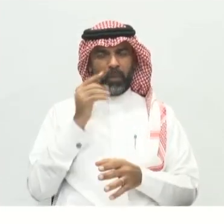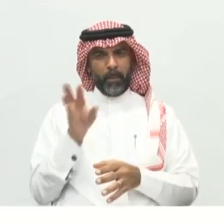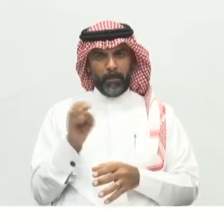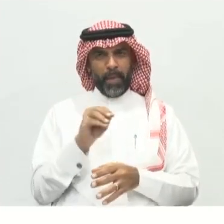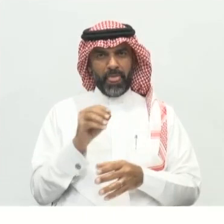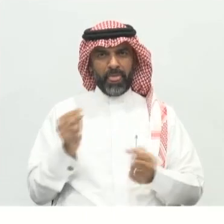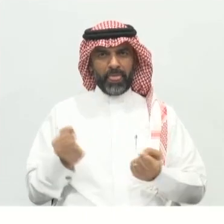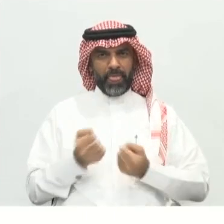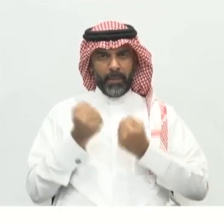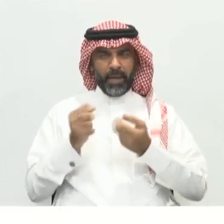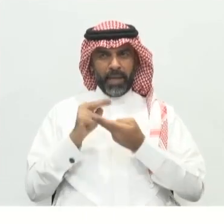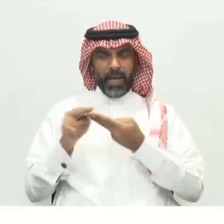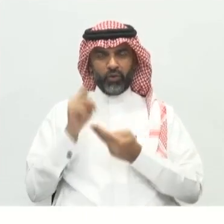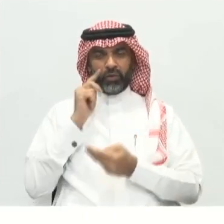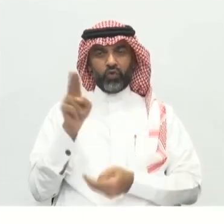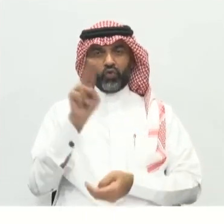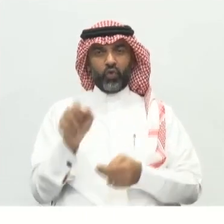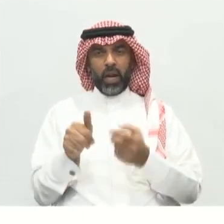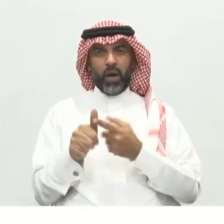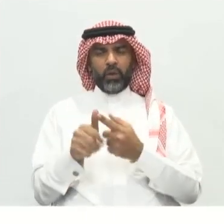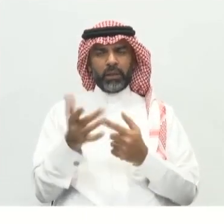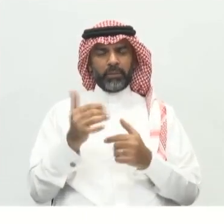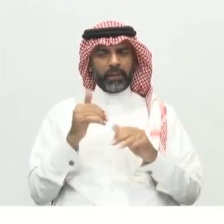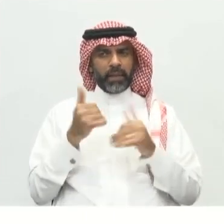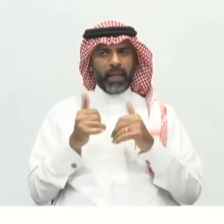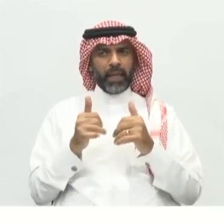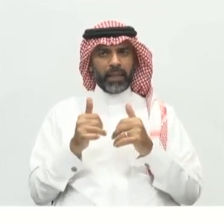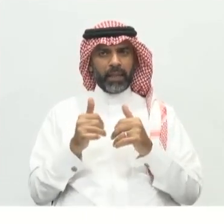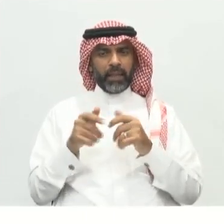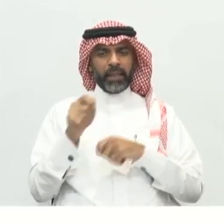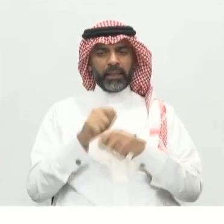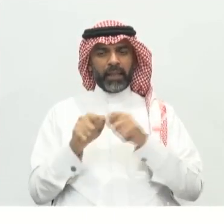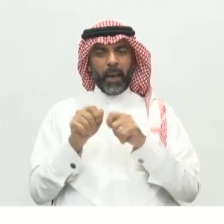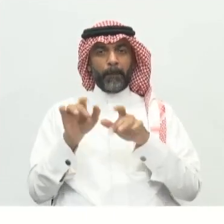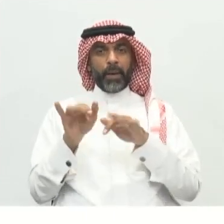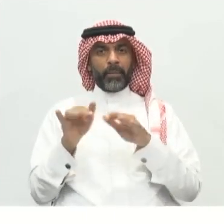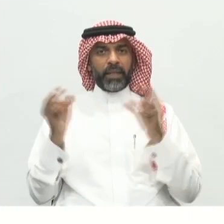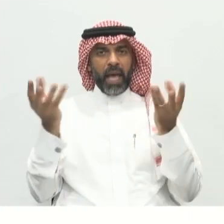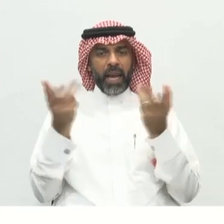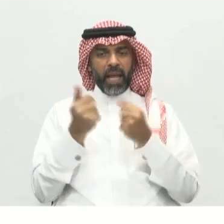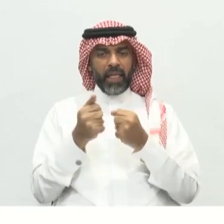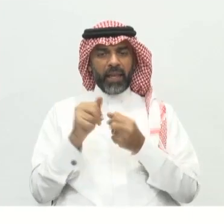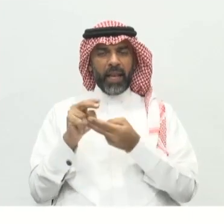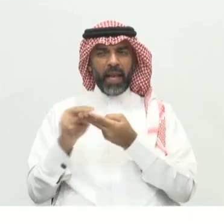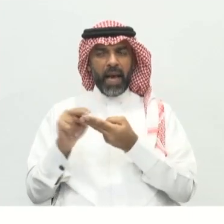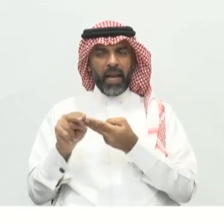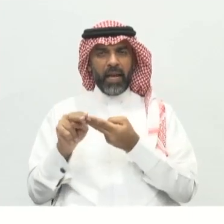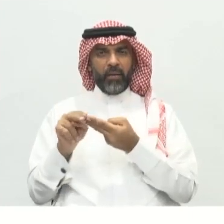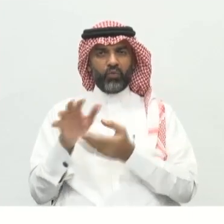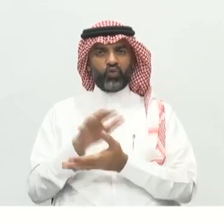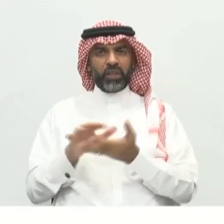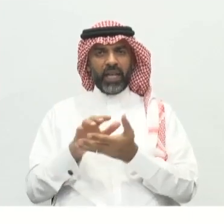التمارين السؤال الاول اشرح طريقه استخدام البرمجه الرياضيه لحل مشكلات التحسين